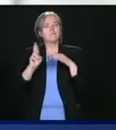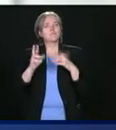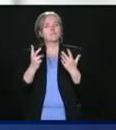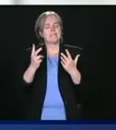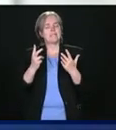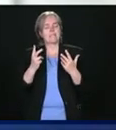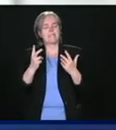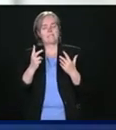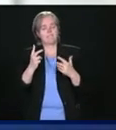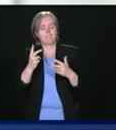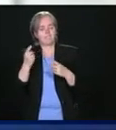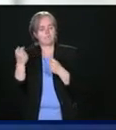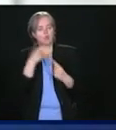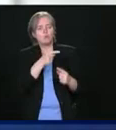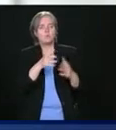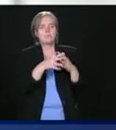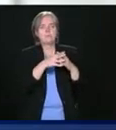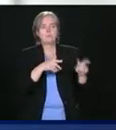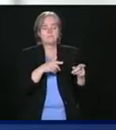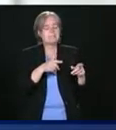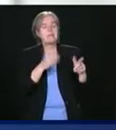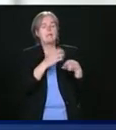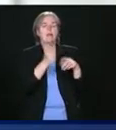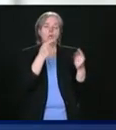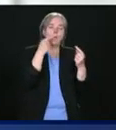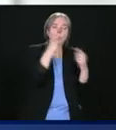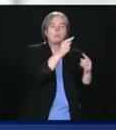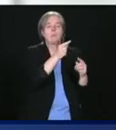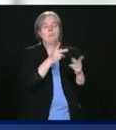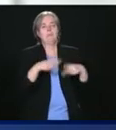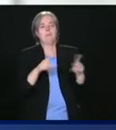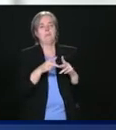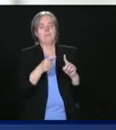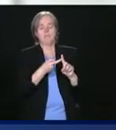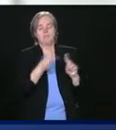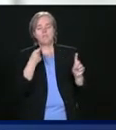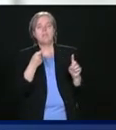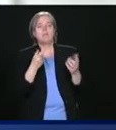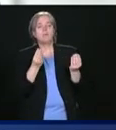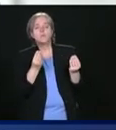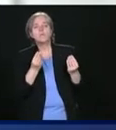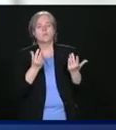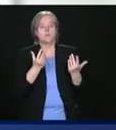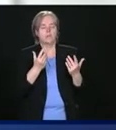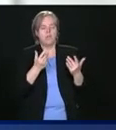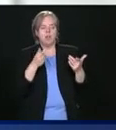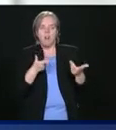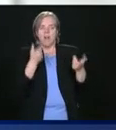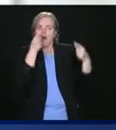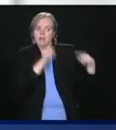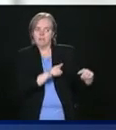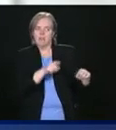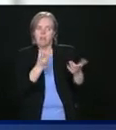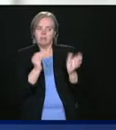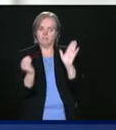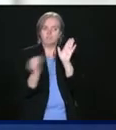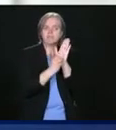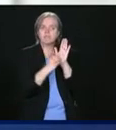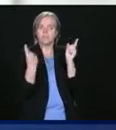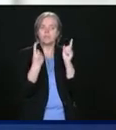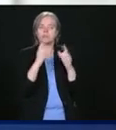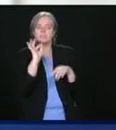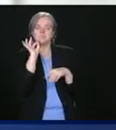les douaniers américains, en fait, comptaient renvoyer dans leur pays d'origine. Est-ce que ça a été modifié dans l'entente? Est-ce qu'il y a quelque chose qui est dans la nouvelle